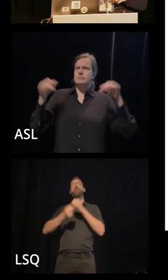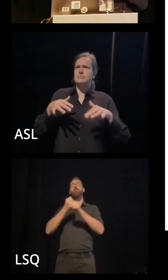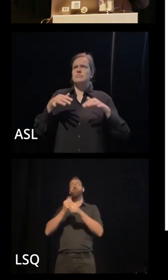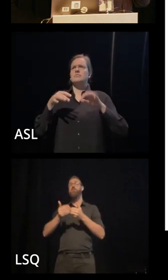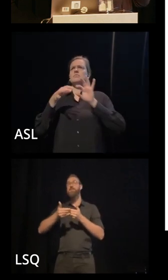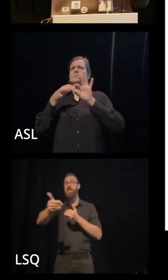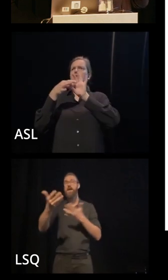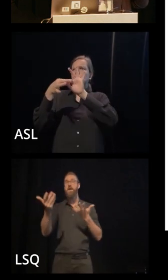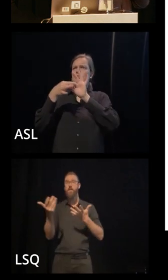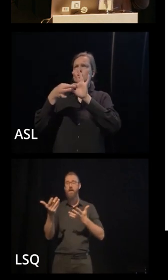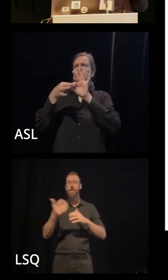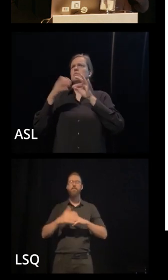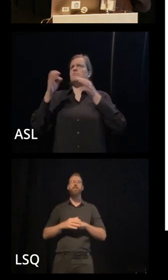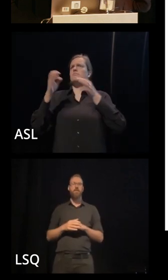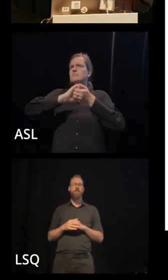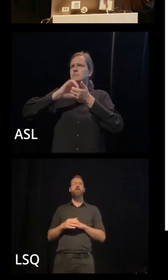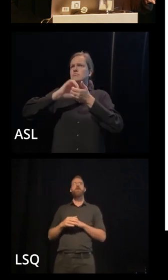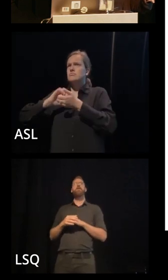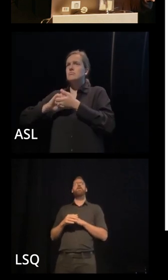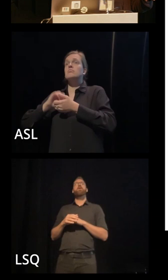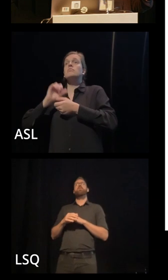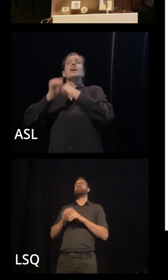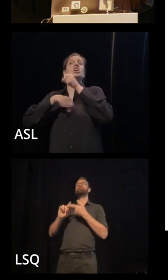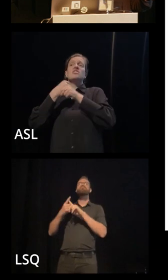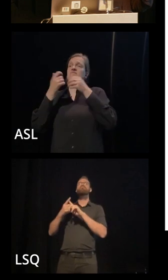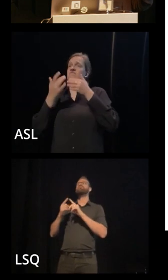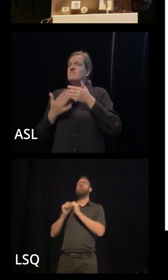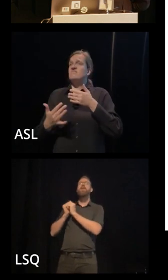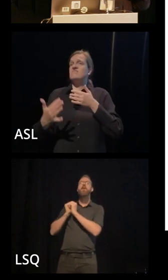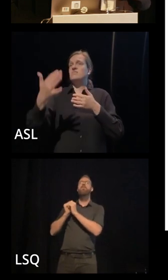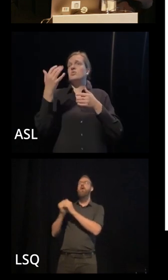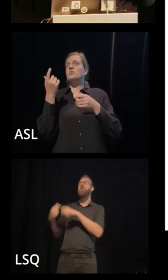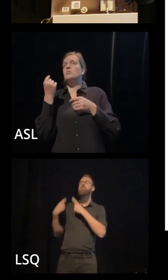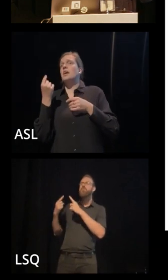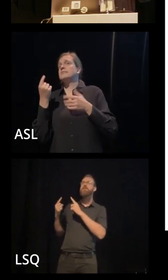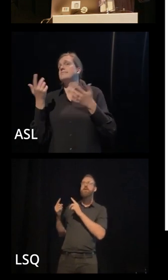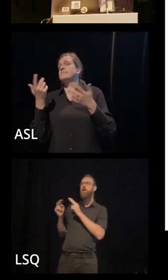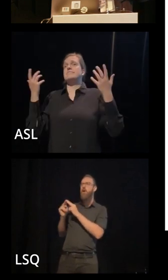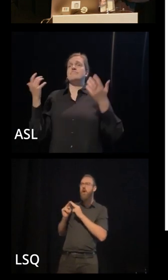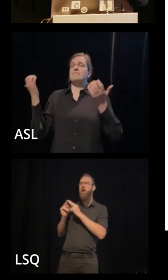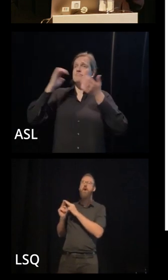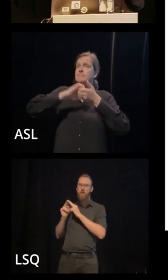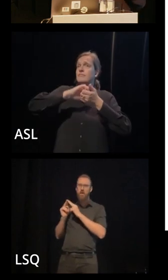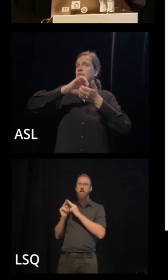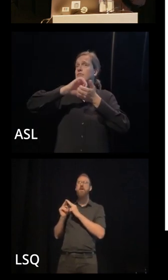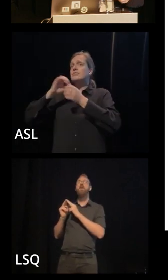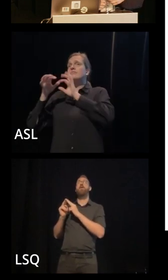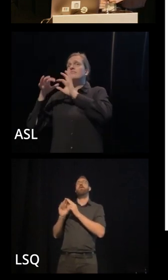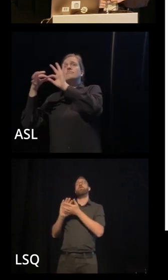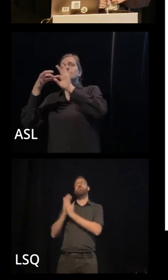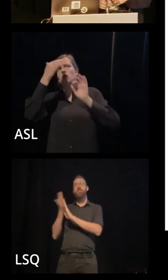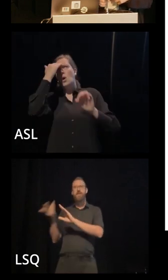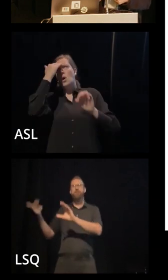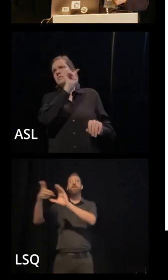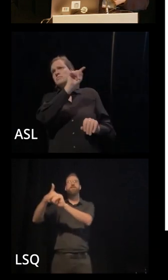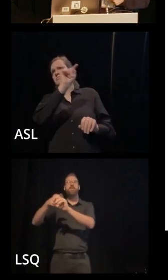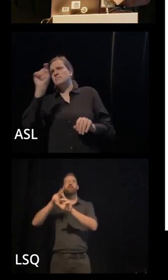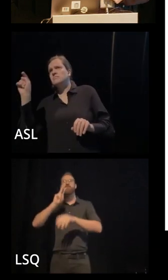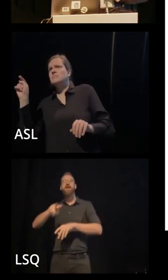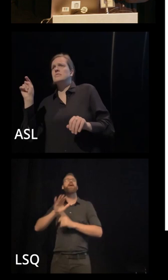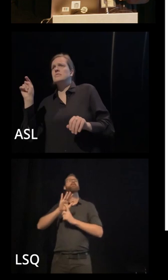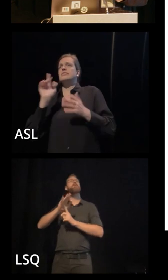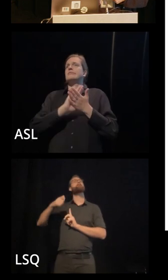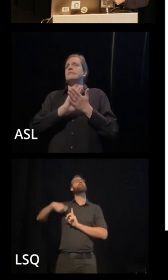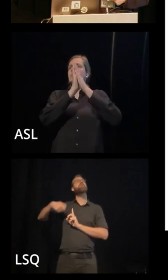dans les 2 prochaines années, je vais aller rencontrer les collaborateurs avec qui j'ai collaboré déjà, qui vont devenir, si vous voulez, des chorégraphes. T'sais. Par exemple, des